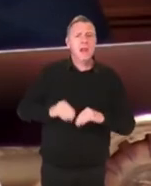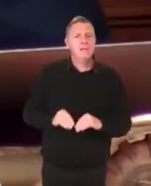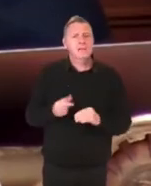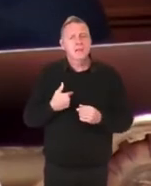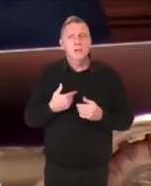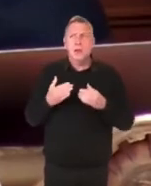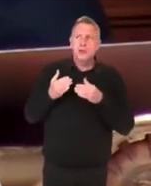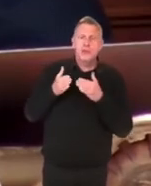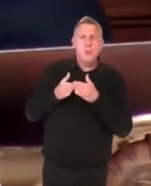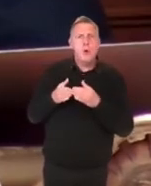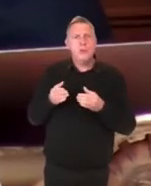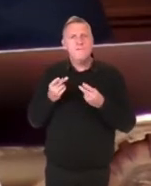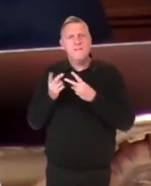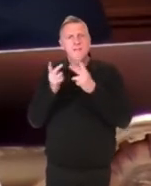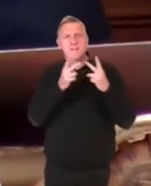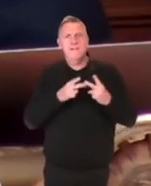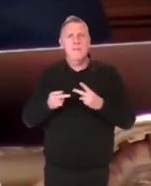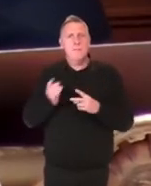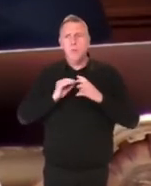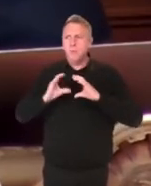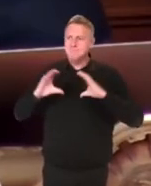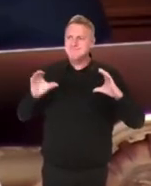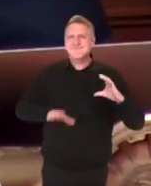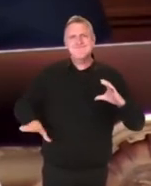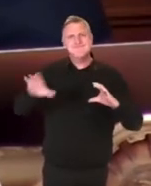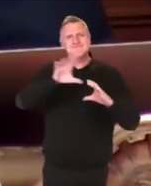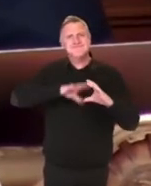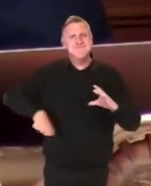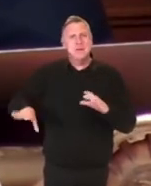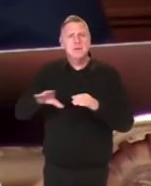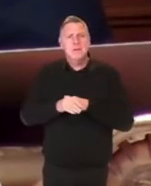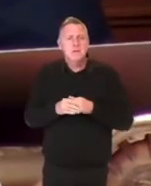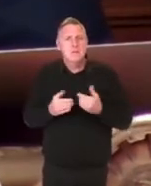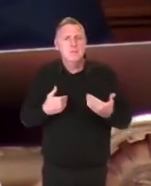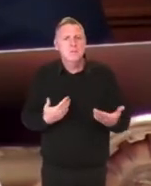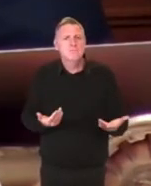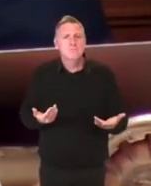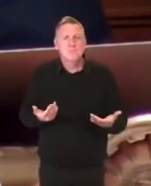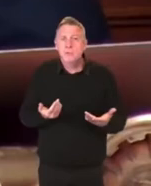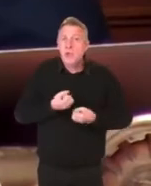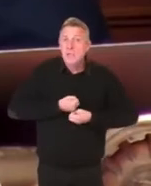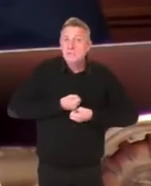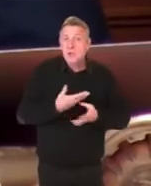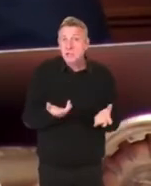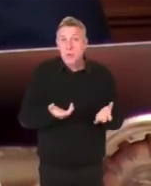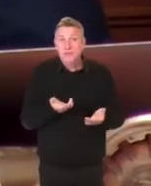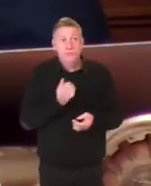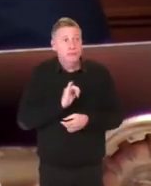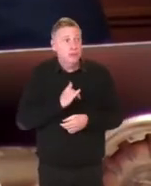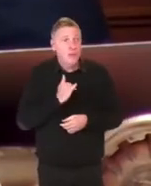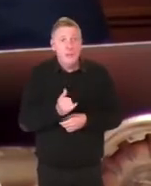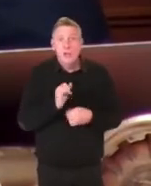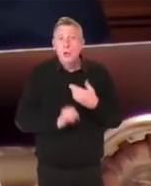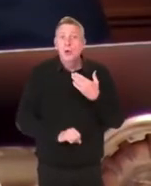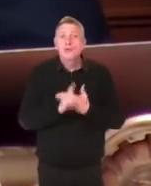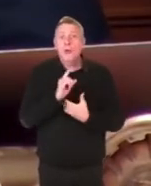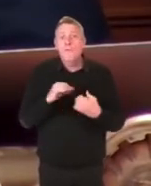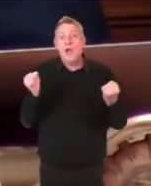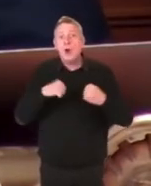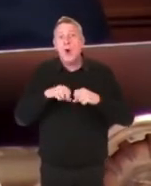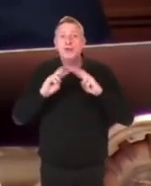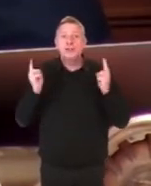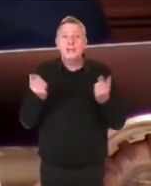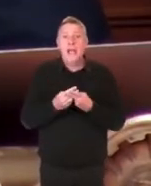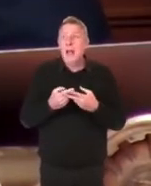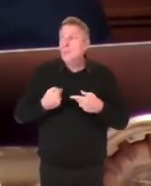métropole. C'est un sujet métropolitain, mais nous n'avons jamais eu ici d'expression, à part évidemment sans doute un accord global, général, j'espère, dans